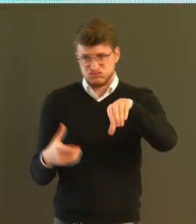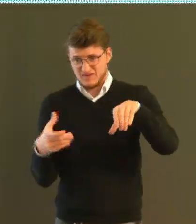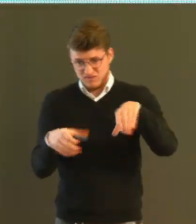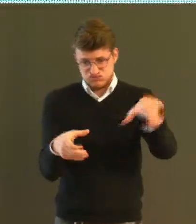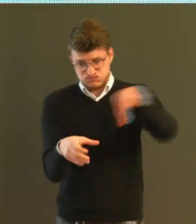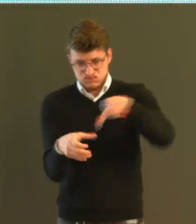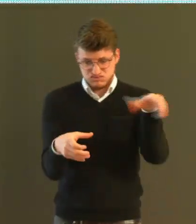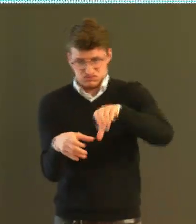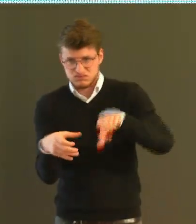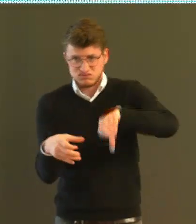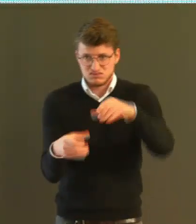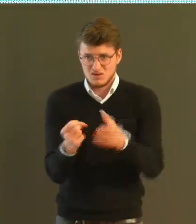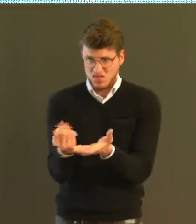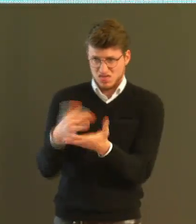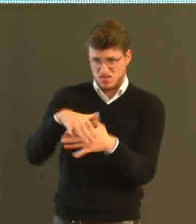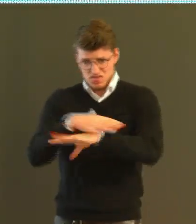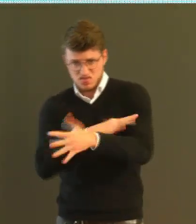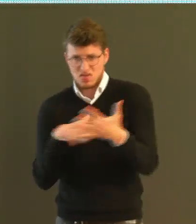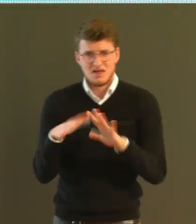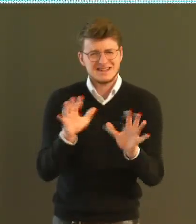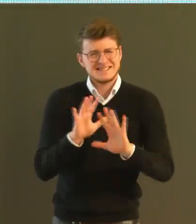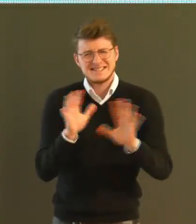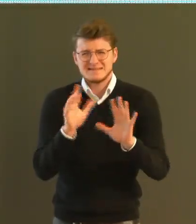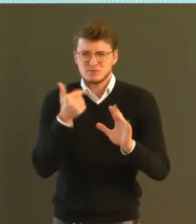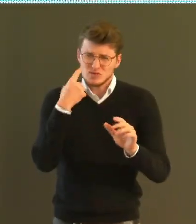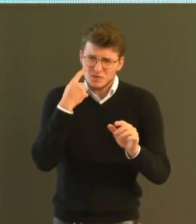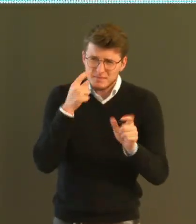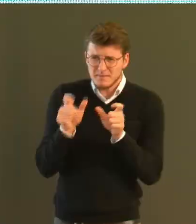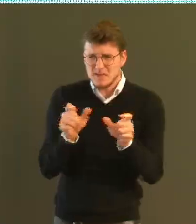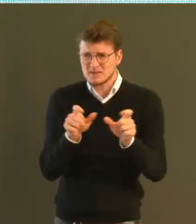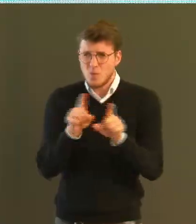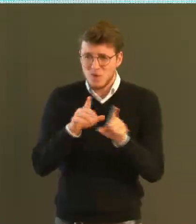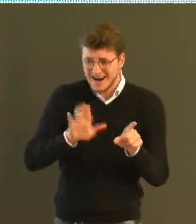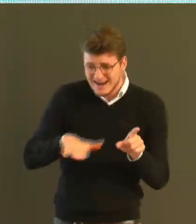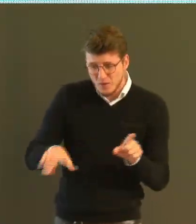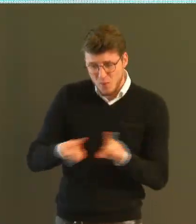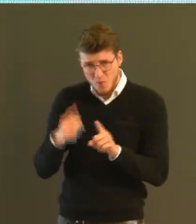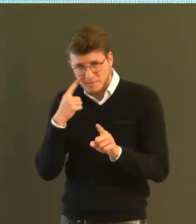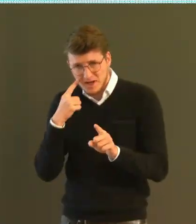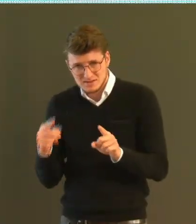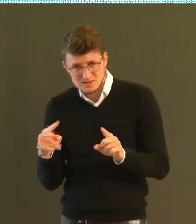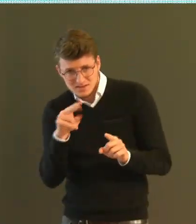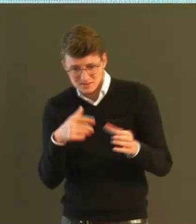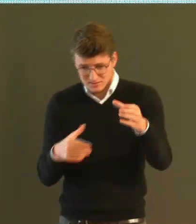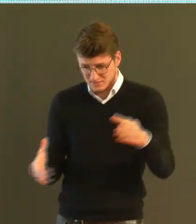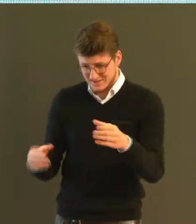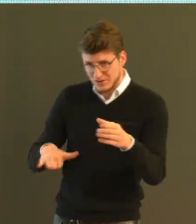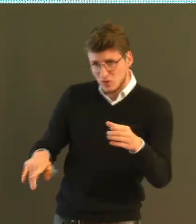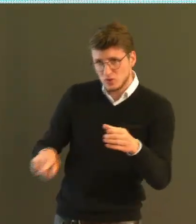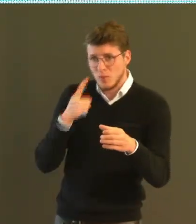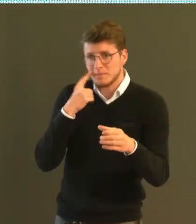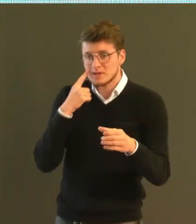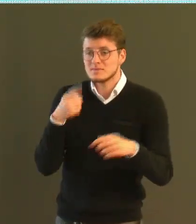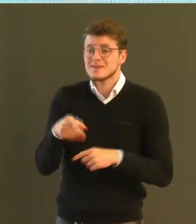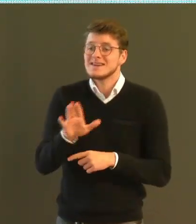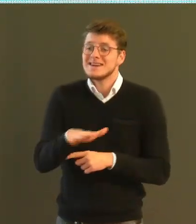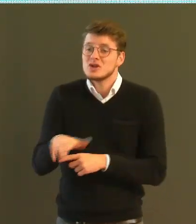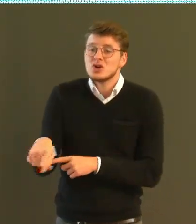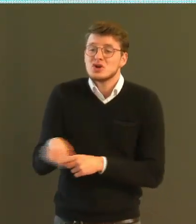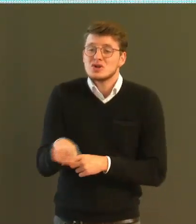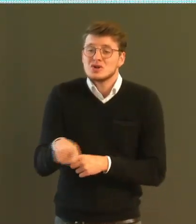social et aux coutumes et king jane birkin ranch une semaine thématique sur producteur ou un clone de